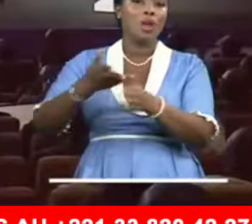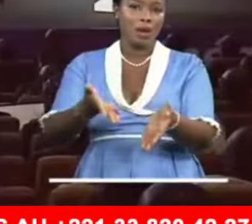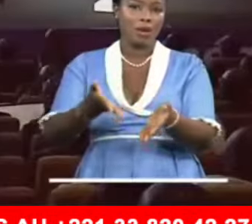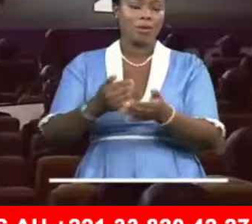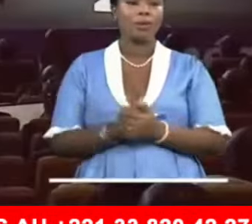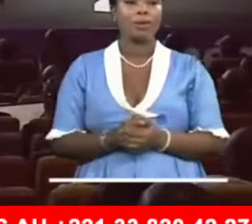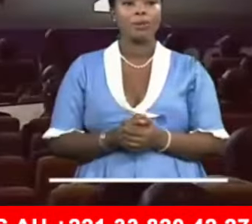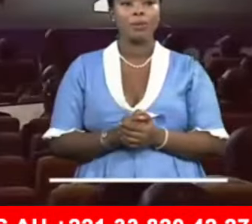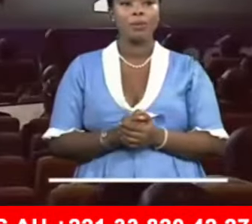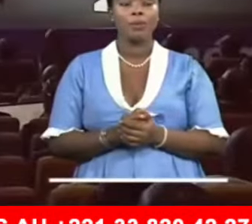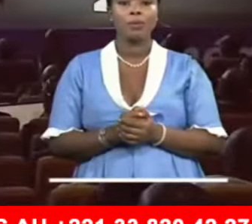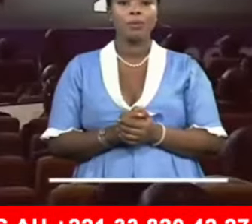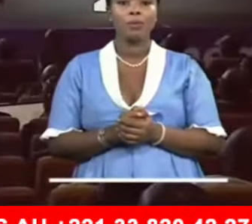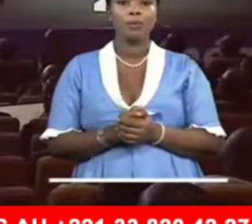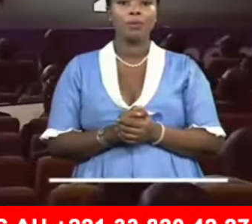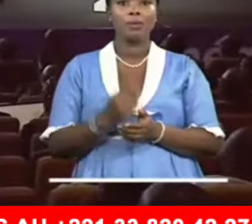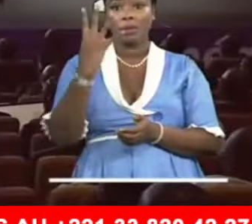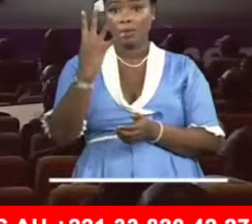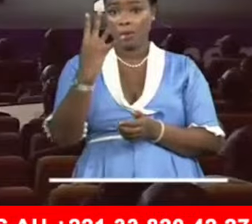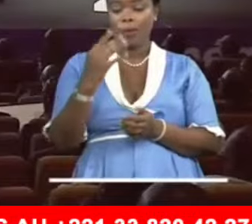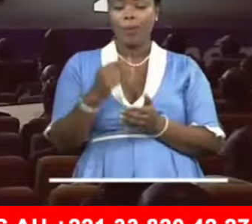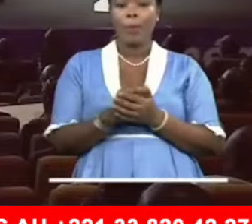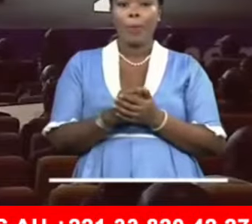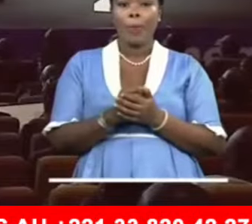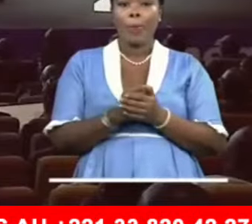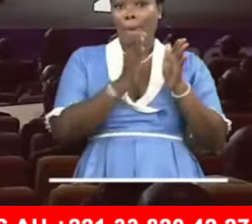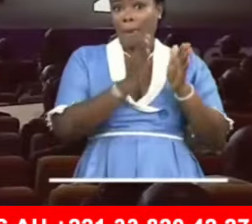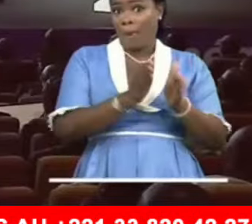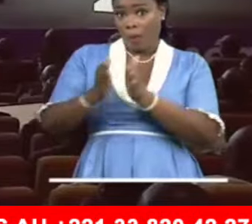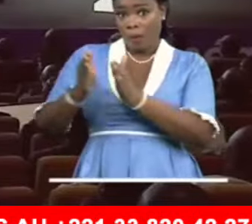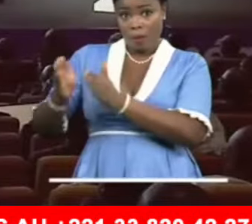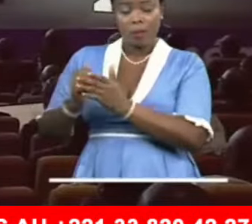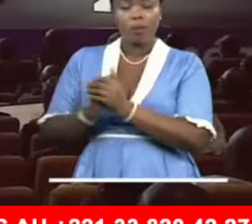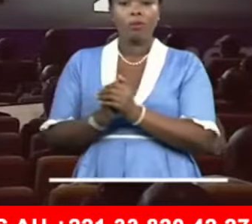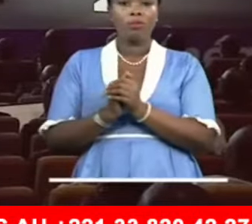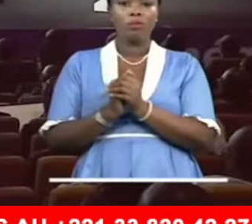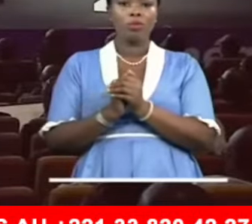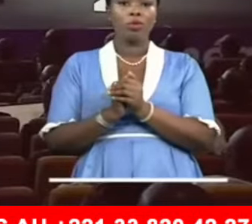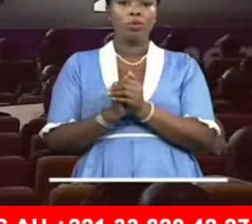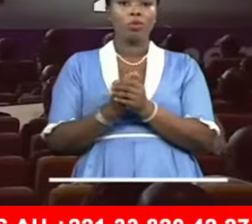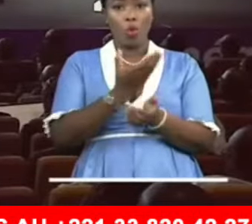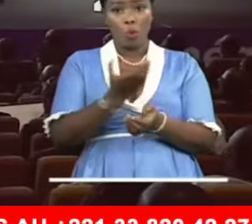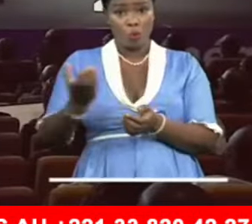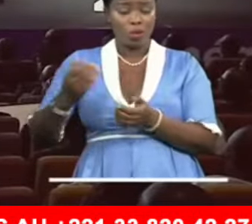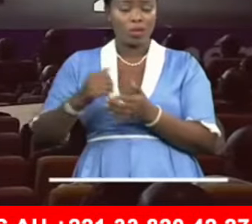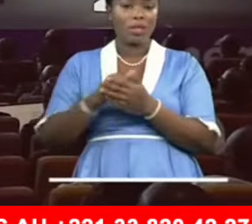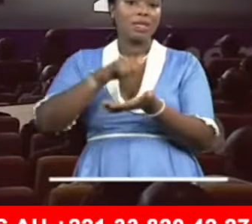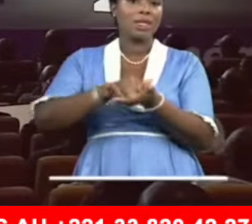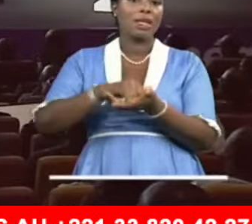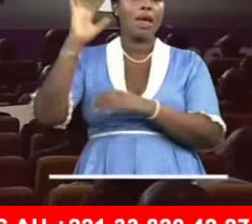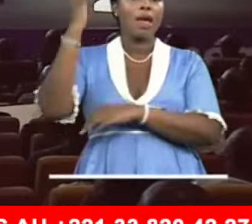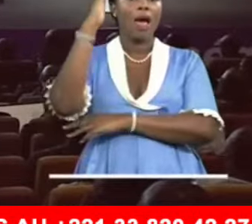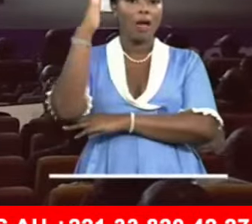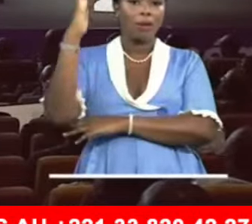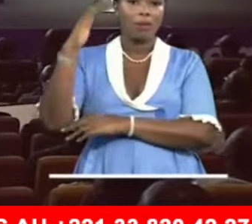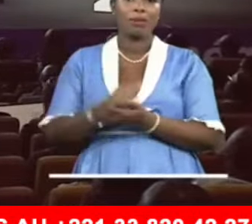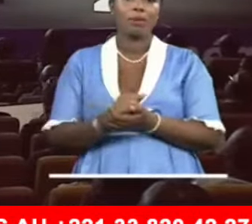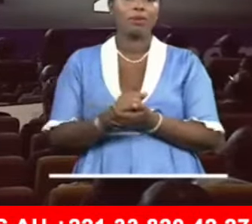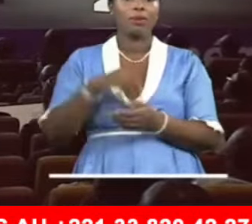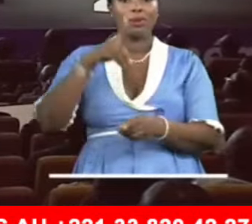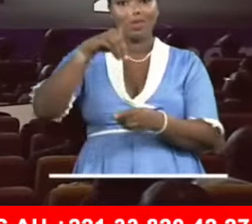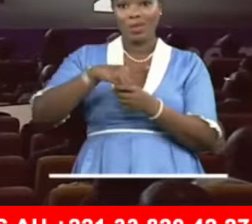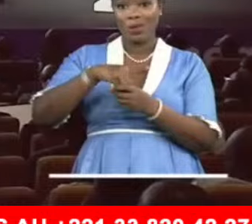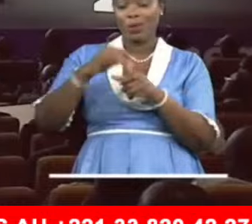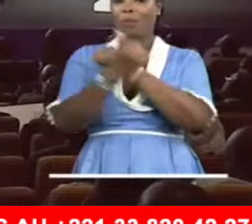national quatre parties principal compose cet arbre majestueux familier dans nos paysages